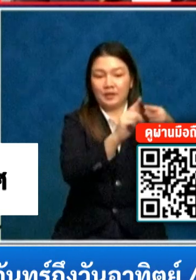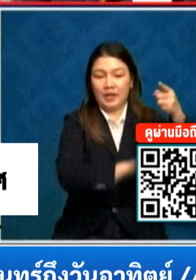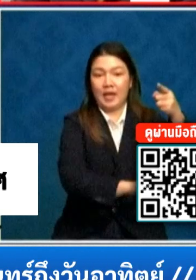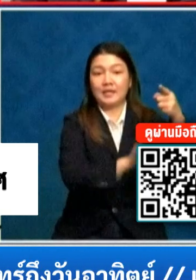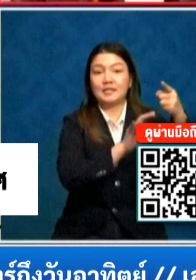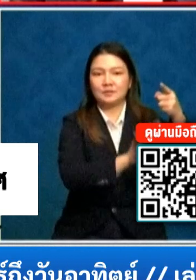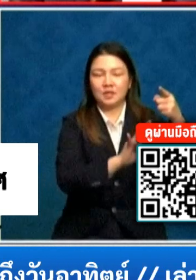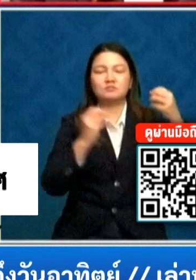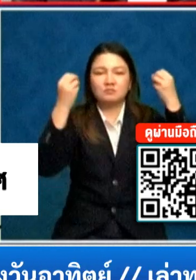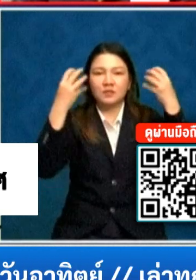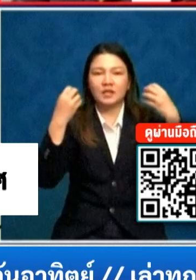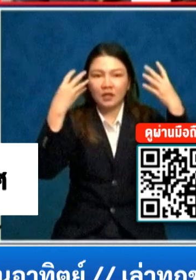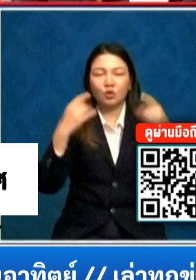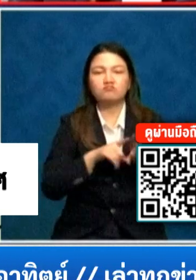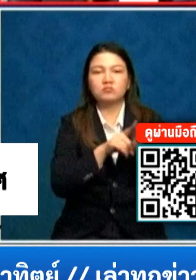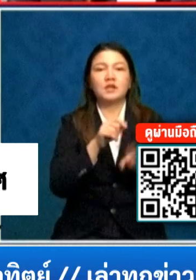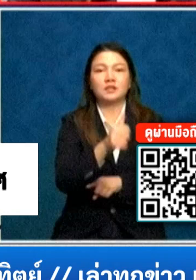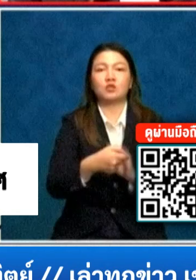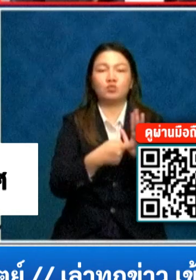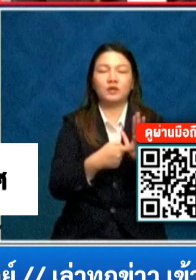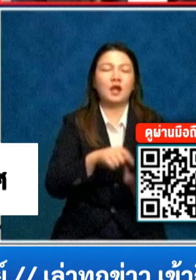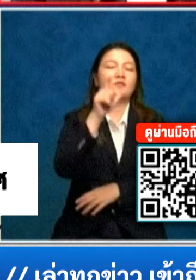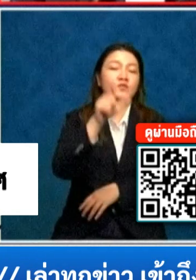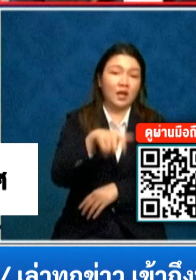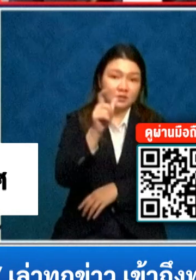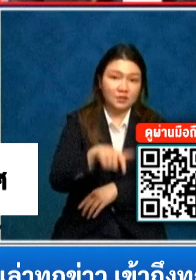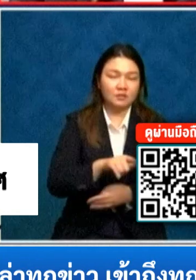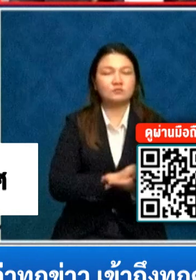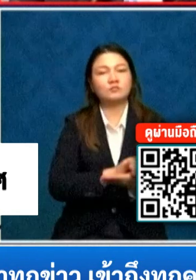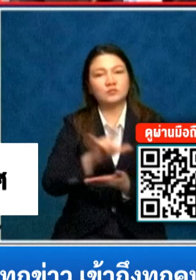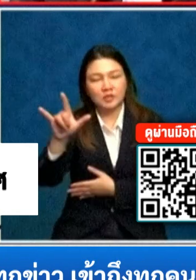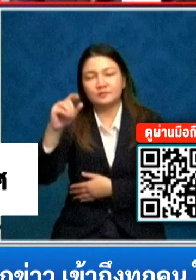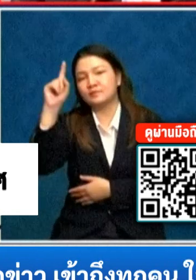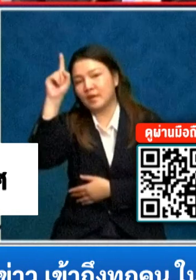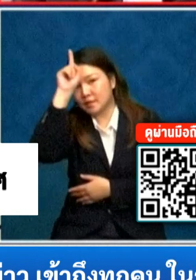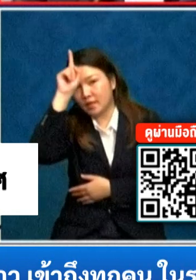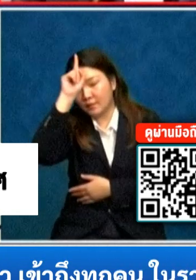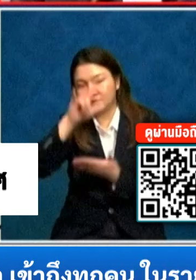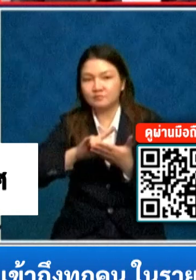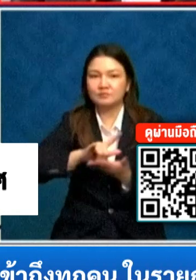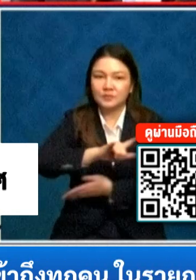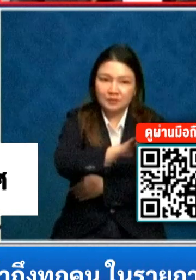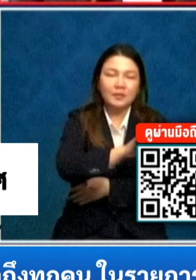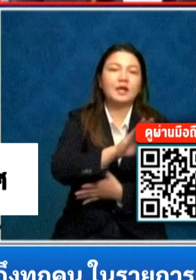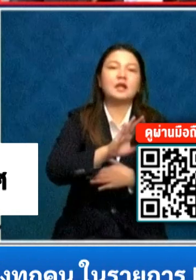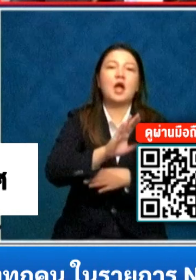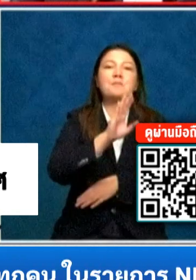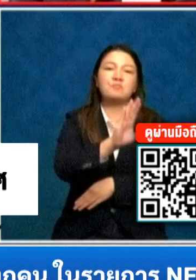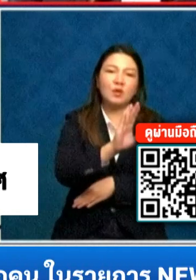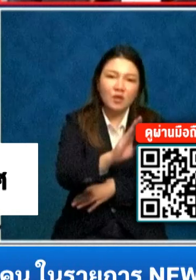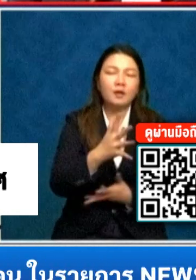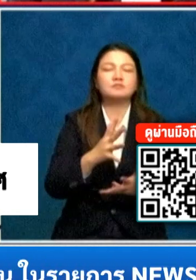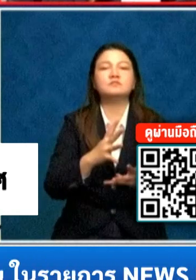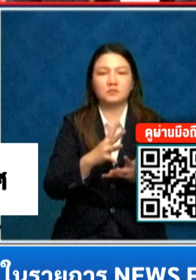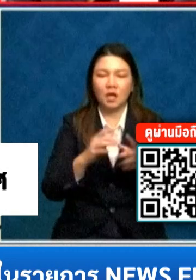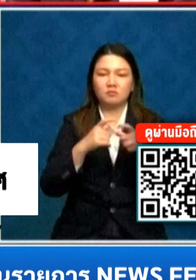วมกันได้กล่าวคือคนฝรั่งเศสถ้าหากว่าไปเยอรมันหรือไปเบลเยียม ก็ใช้บัตรเดียวกัน